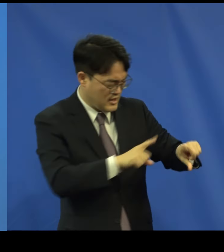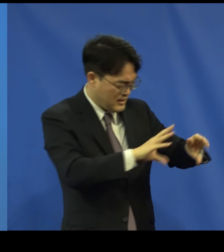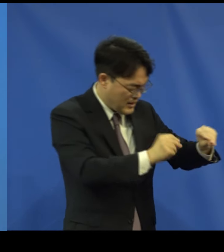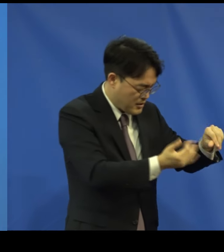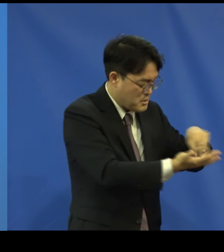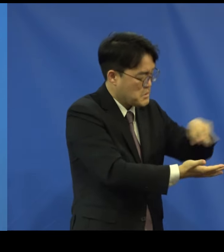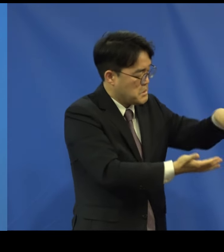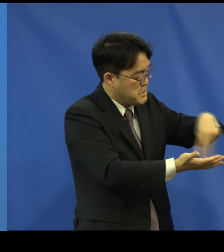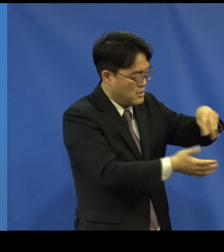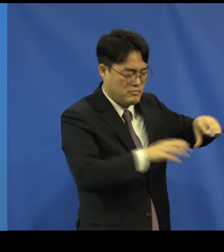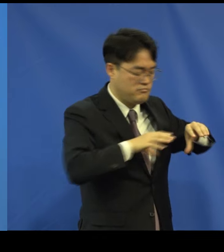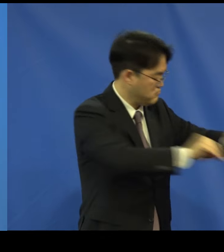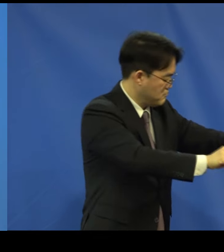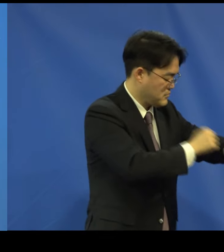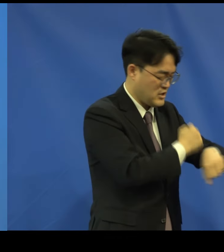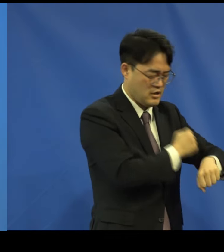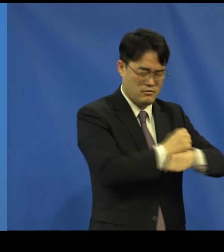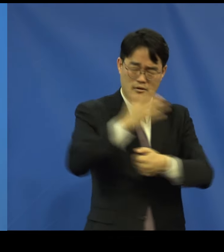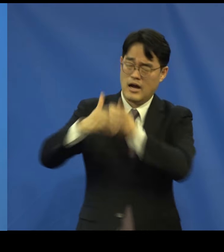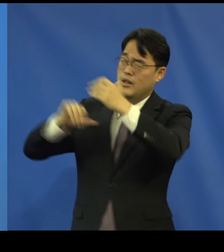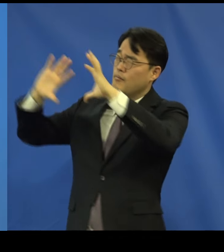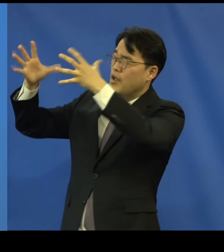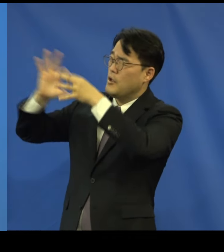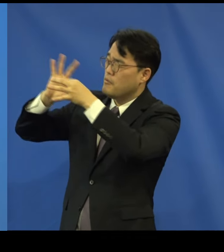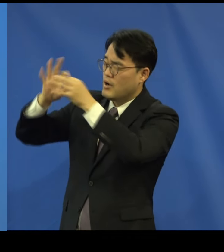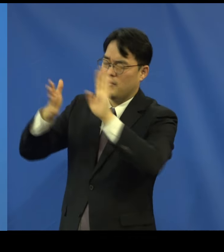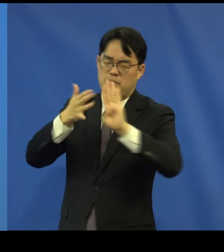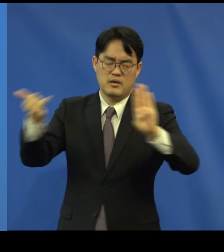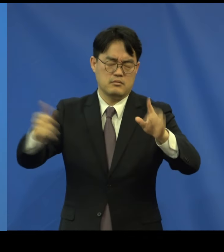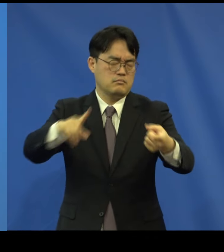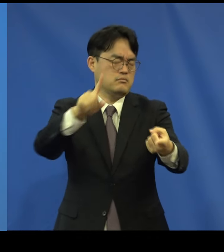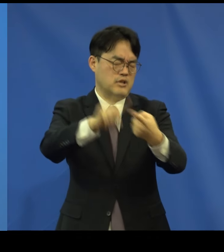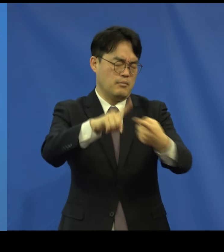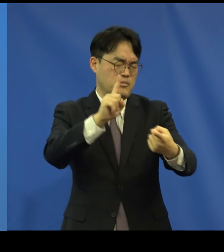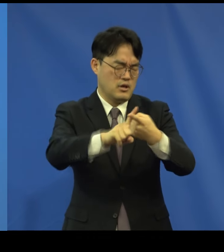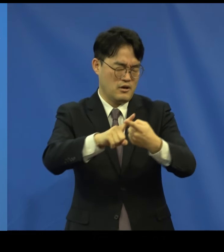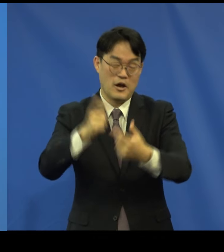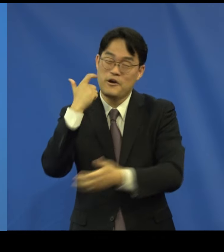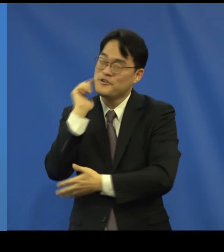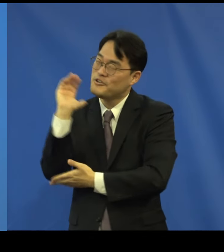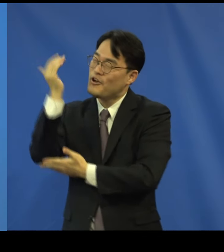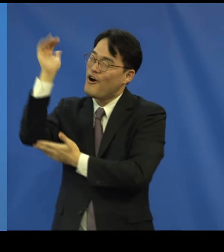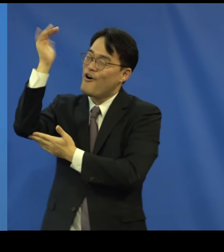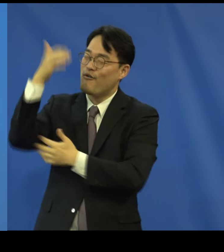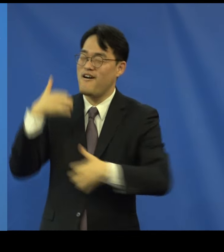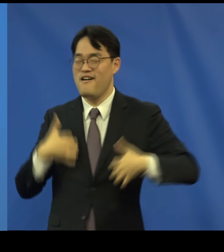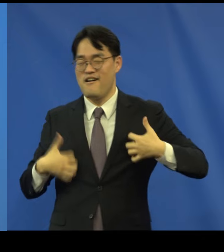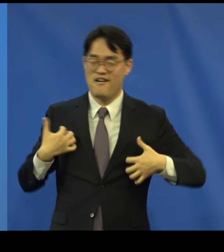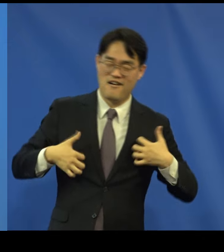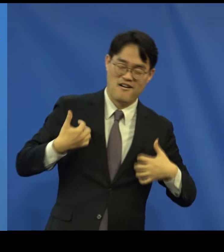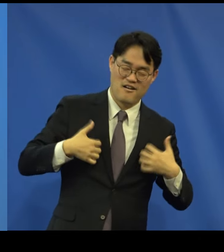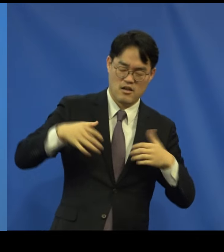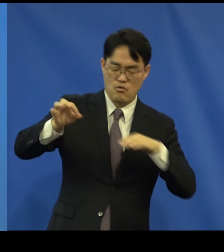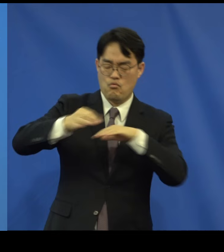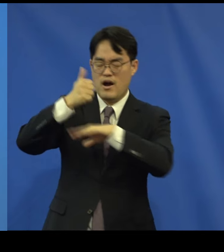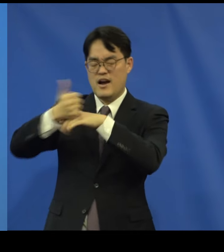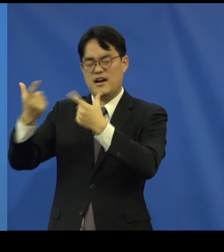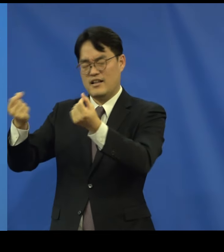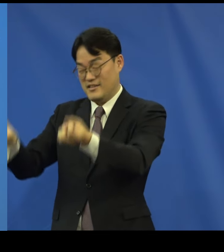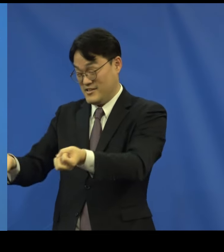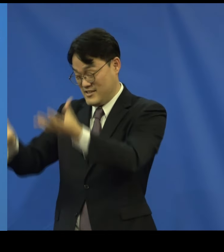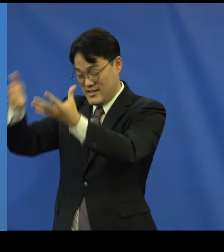속한 백성으로 주님의 영광을 함께 누리며 왕같은 제사장으로